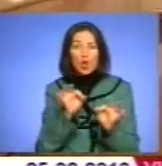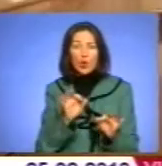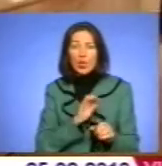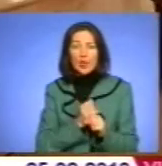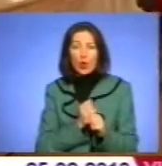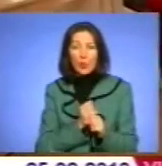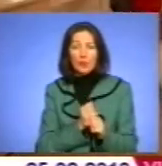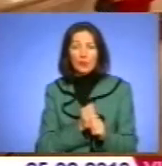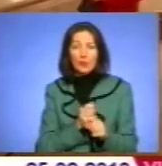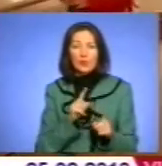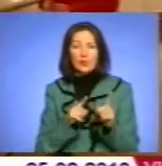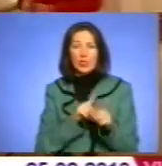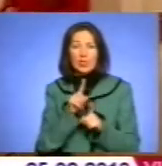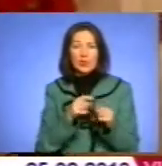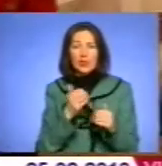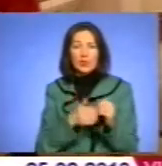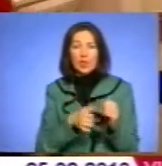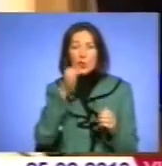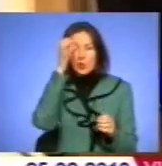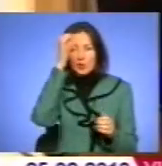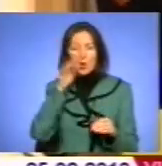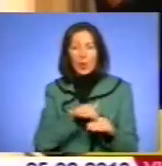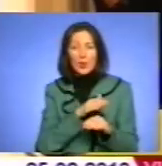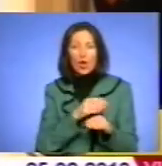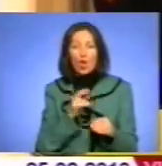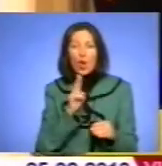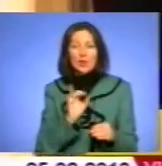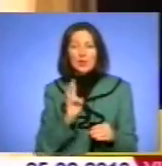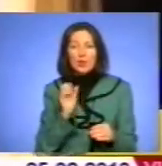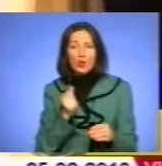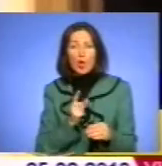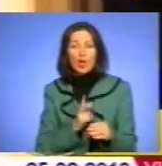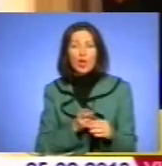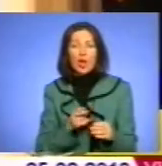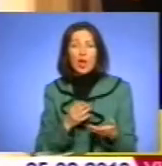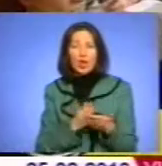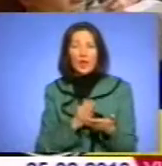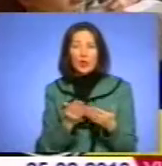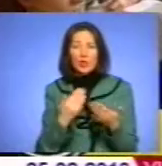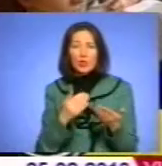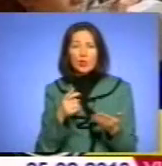робити. Зміни в середній освіті гуманітарного циклу, до яких належить і етика, теж викликають у